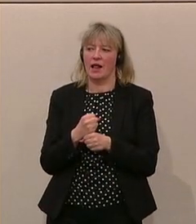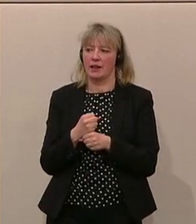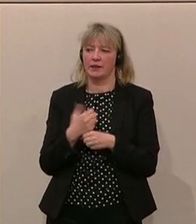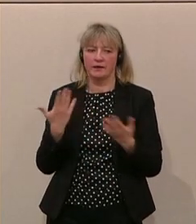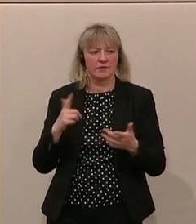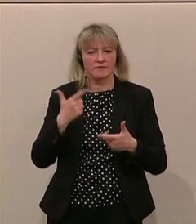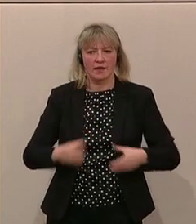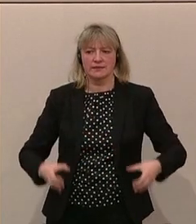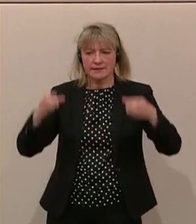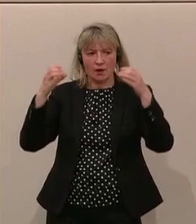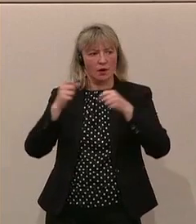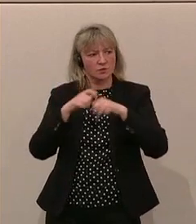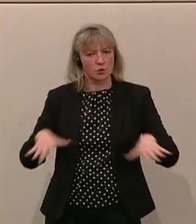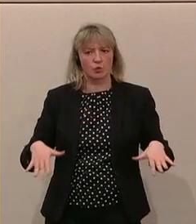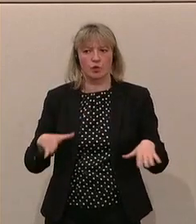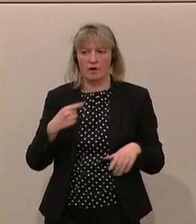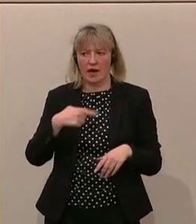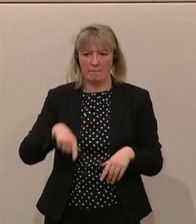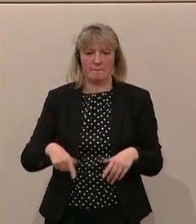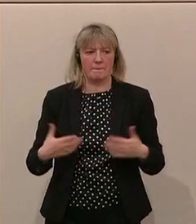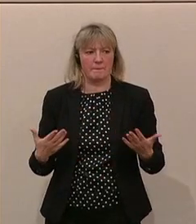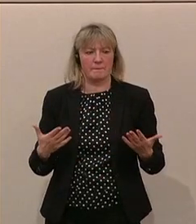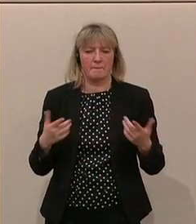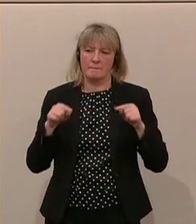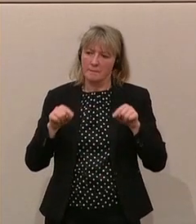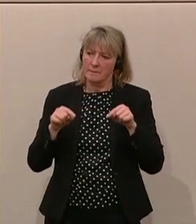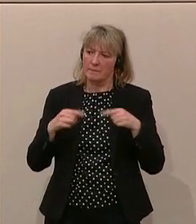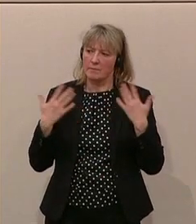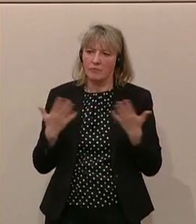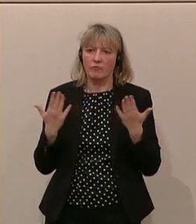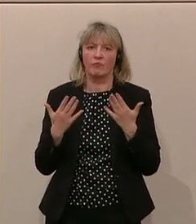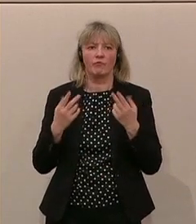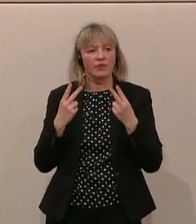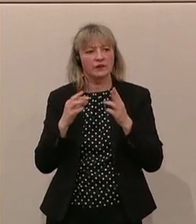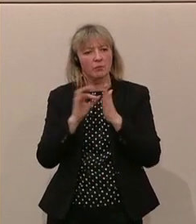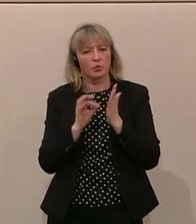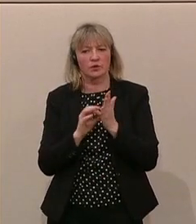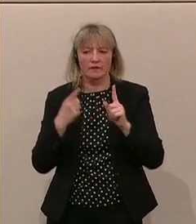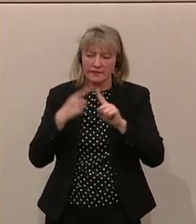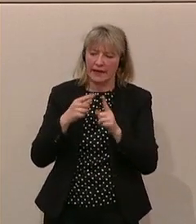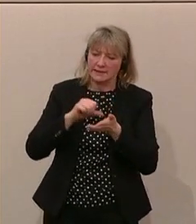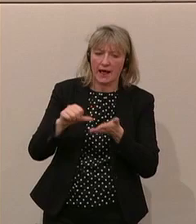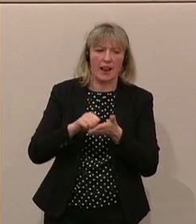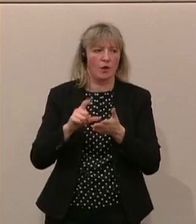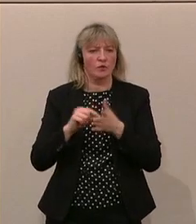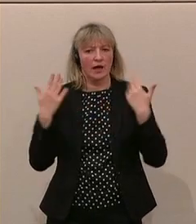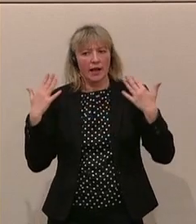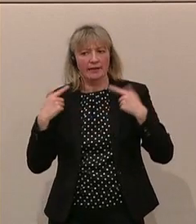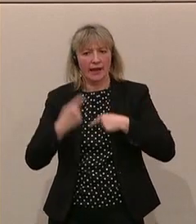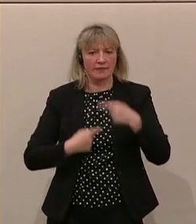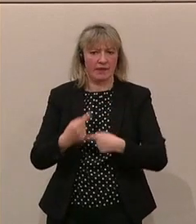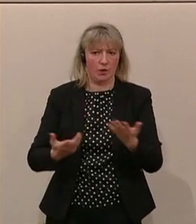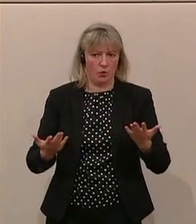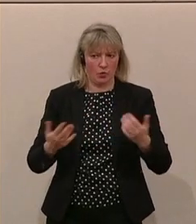Erhalt der Zwei-Säulen-Struktur der GAP mit den wesentlichen Elementen der Direktzahlungen und der ländlichen